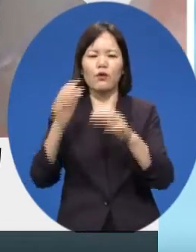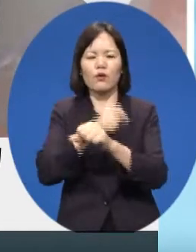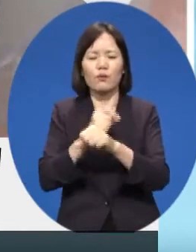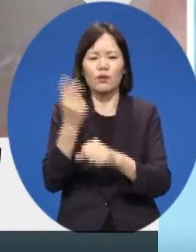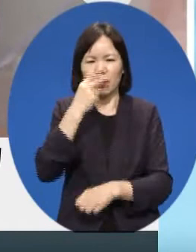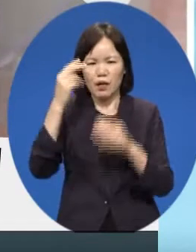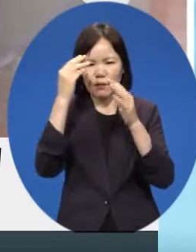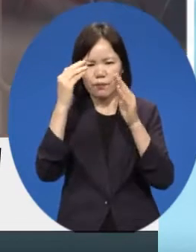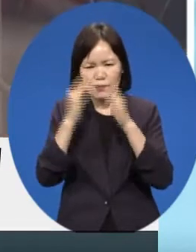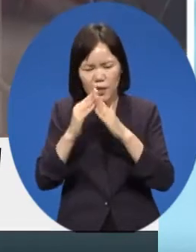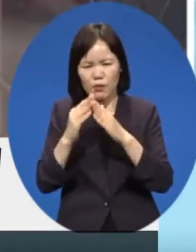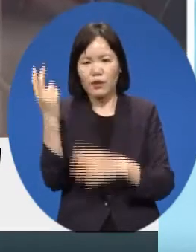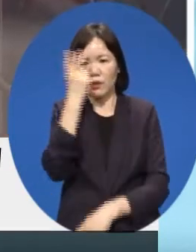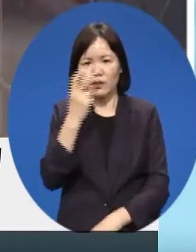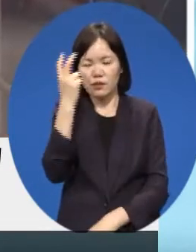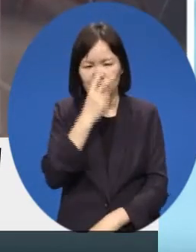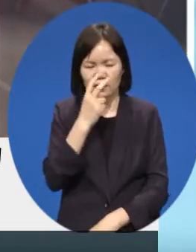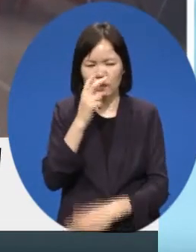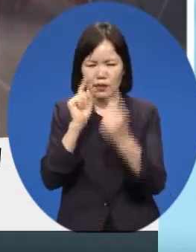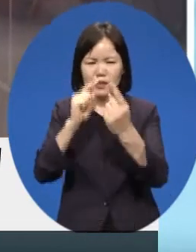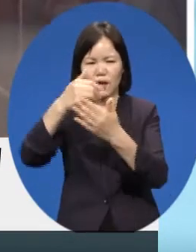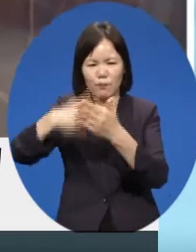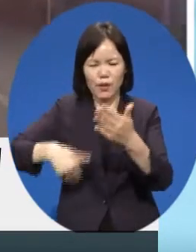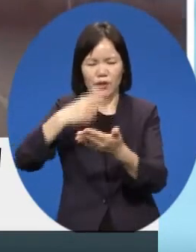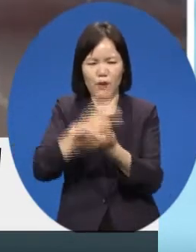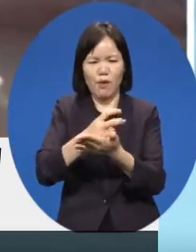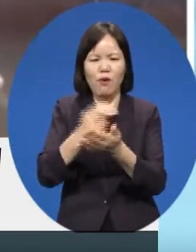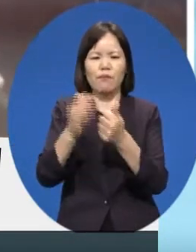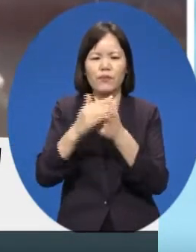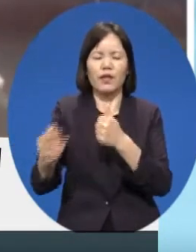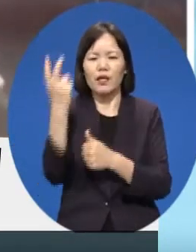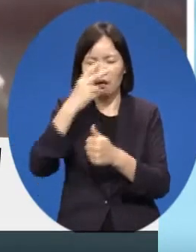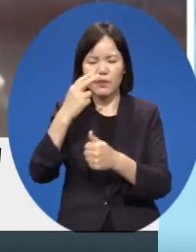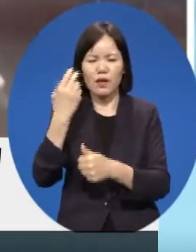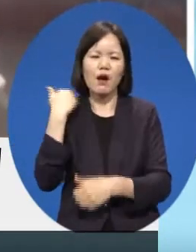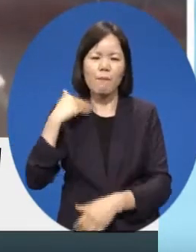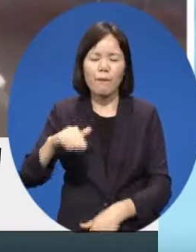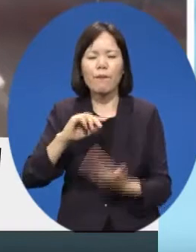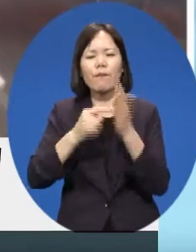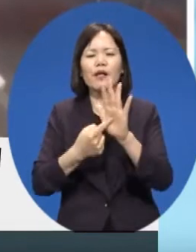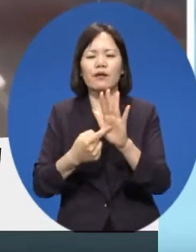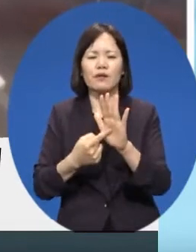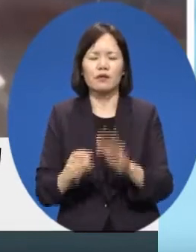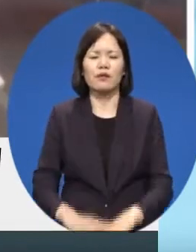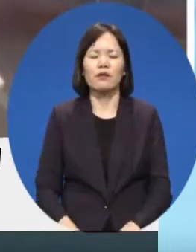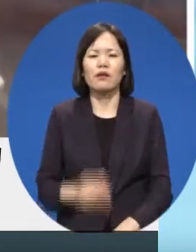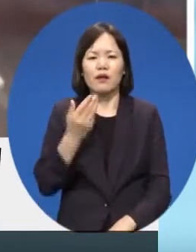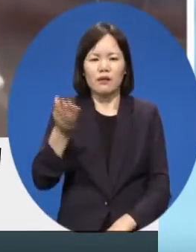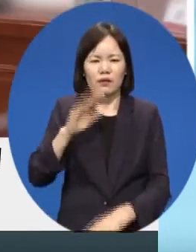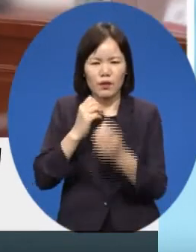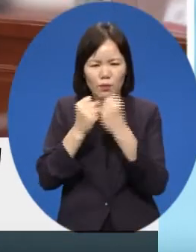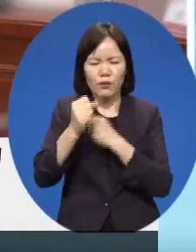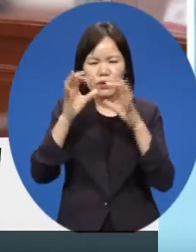감사원의 직무 감찰 대상으로 제외된다 이렇게 돼 있는 법에 의해서 대상이 될 수 없다 라고 지금 발기인 것을 알려주고 있어요 그런 그래도 지금